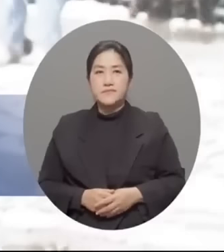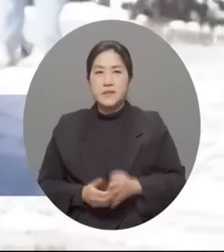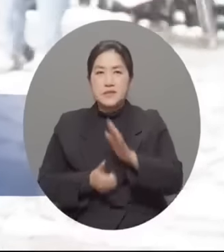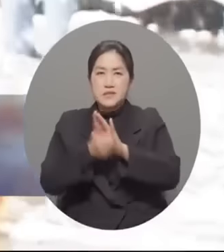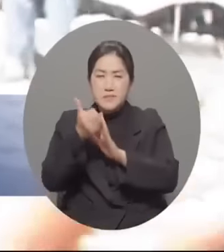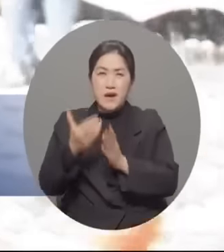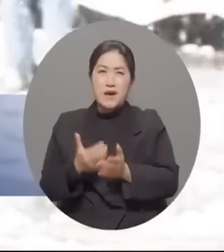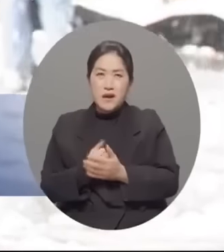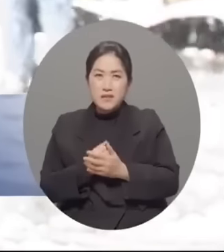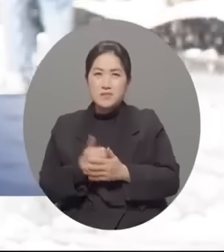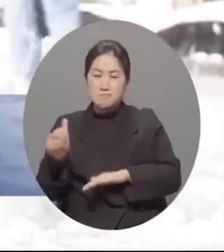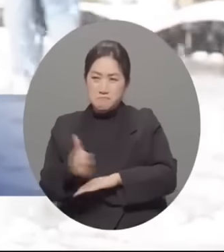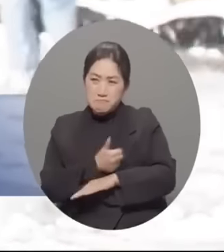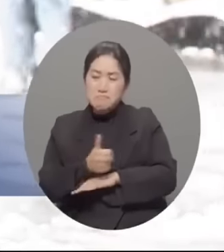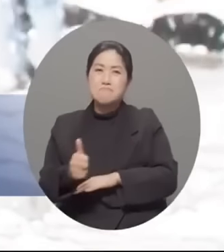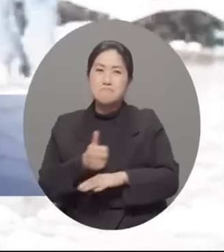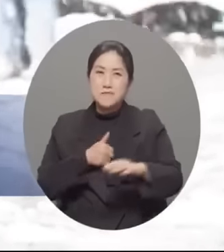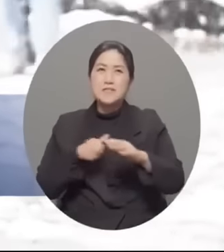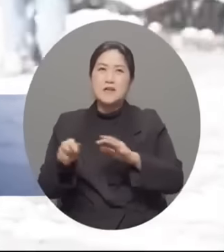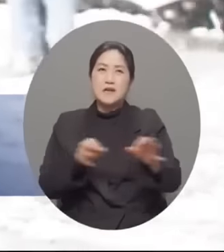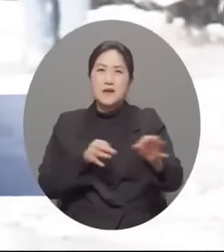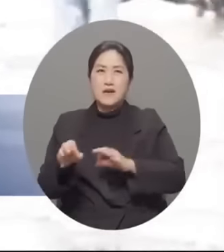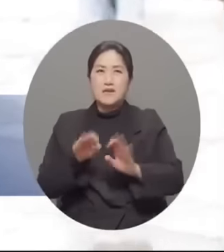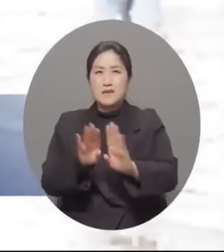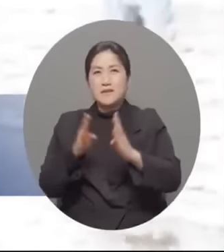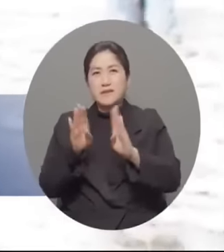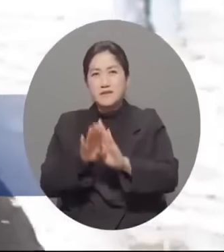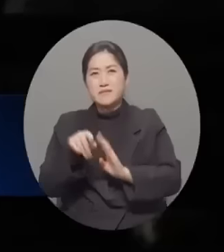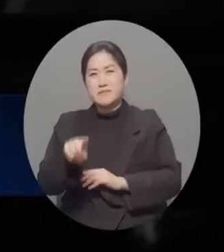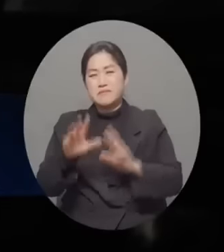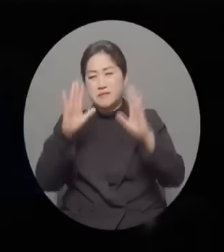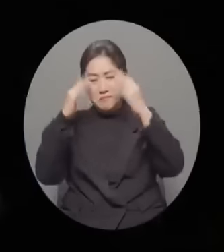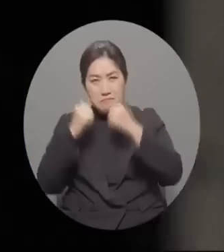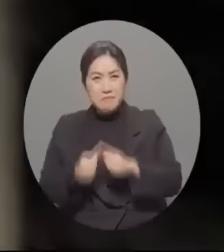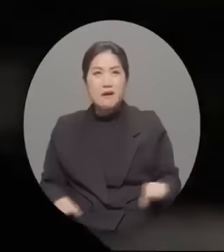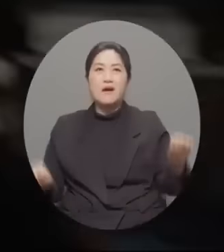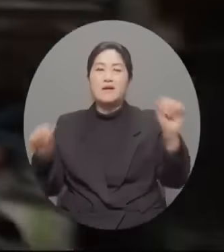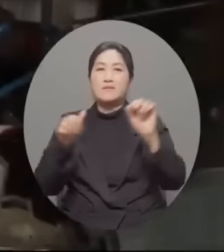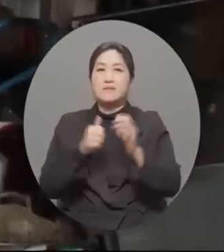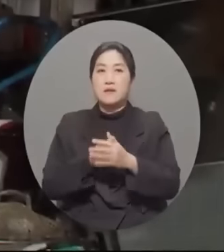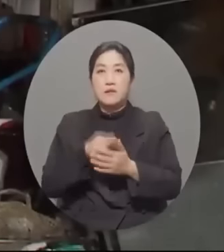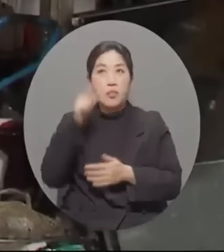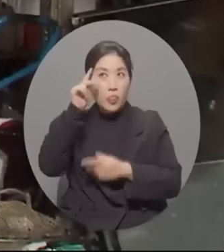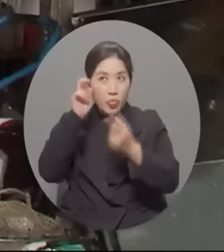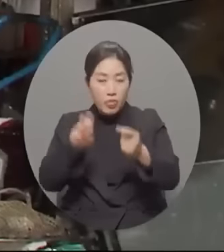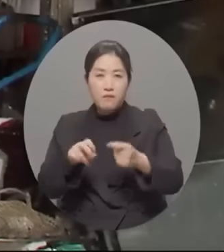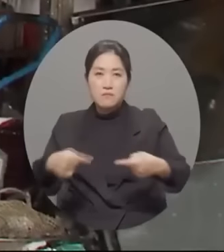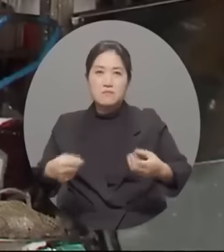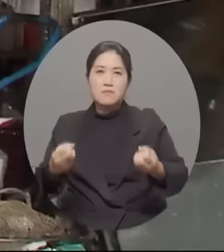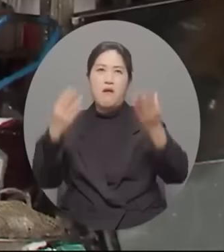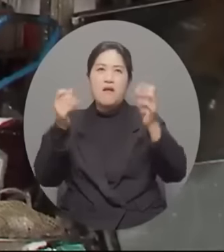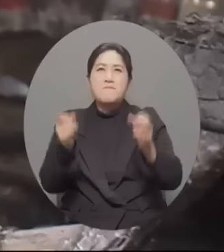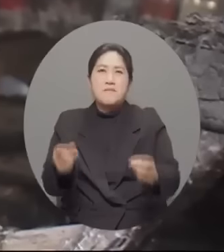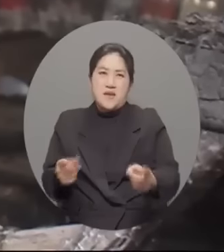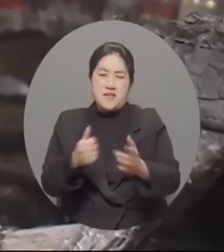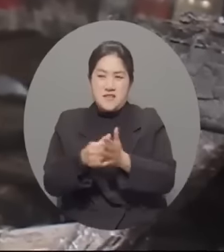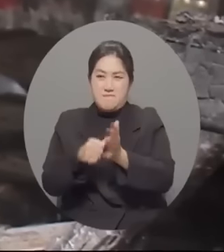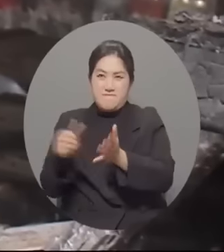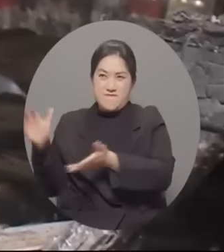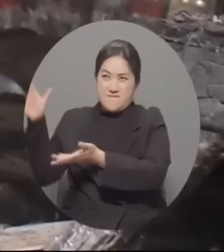희망을 안고 들락날락했던 그런 가게에 지금 있고 있거든요. 20일도 안 남은 설 대목을 앞두고 물건을